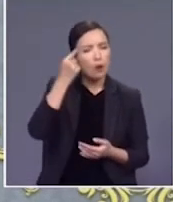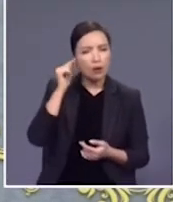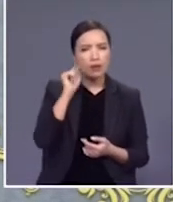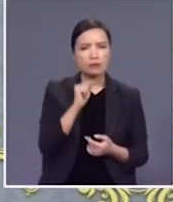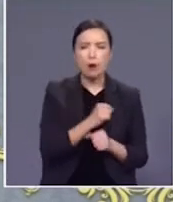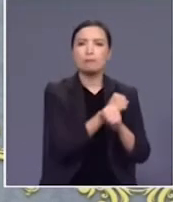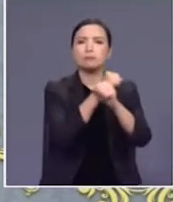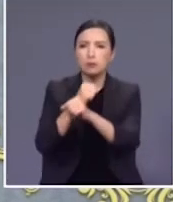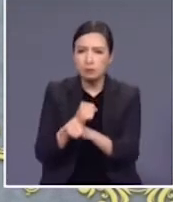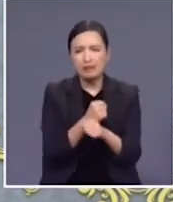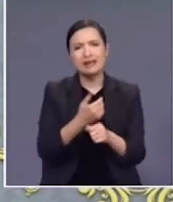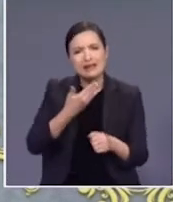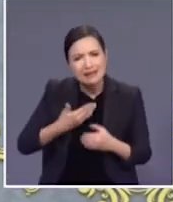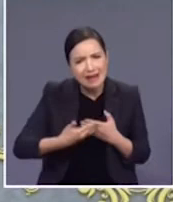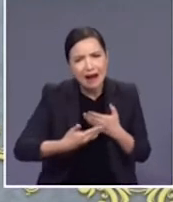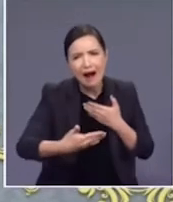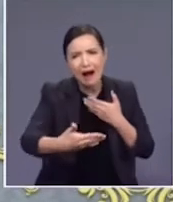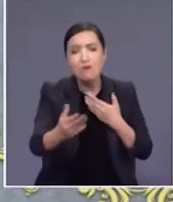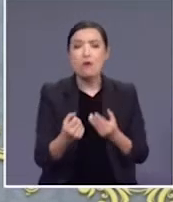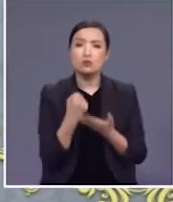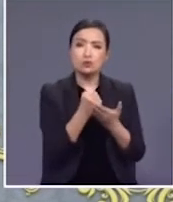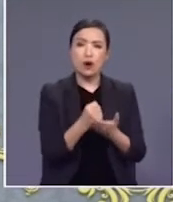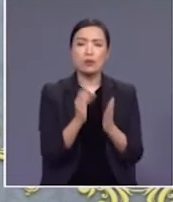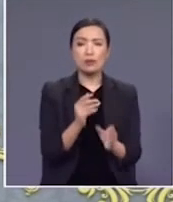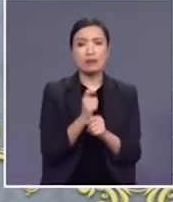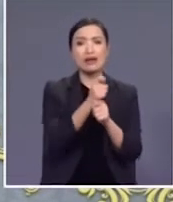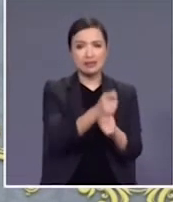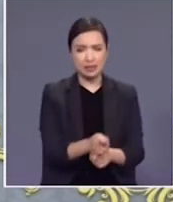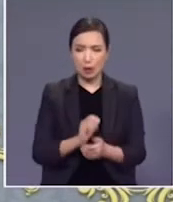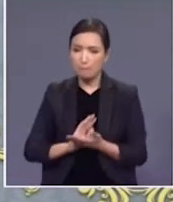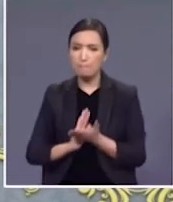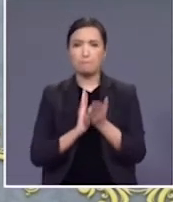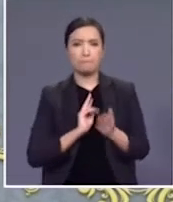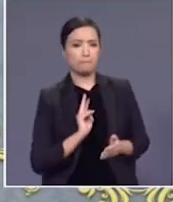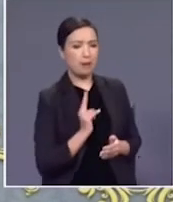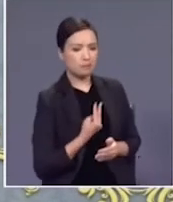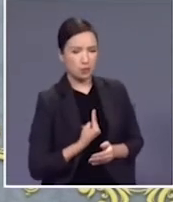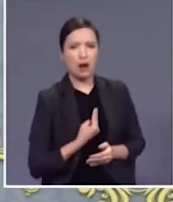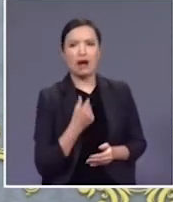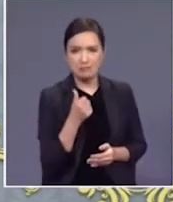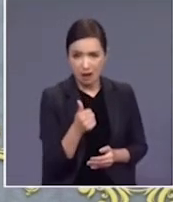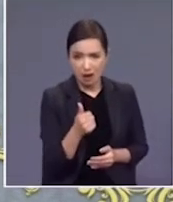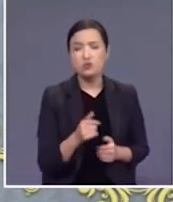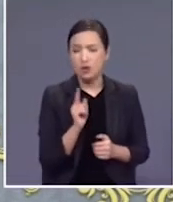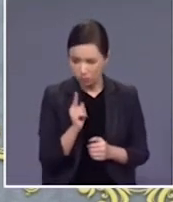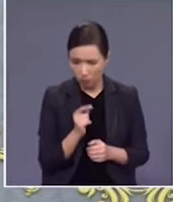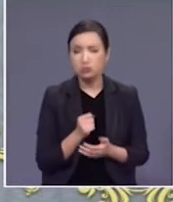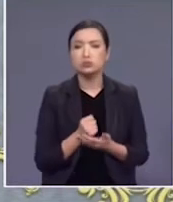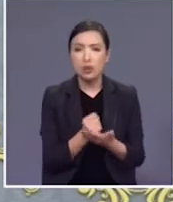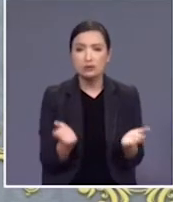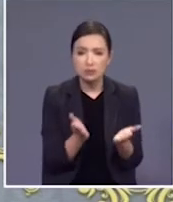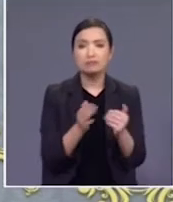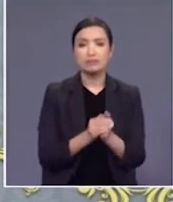ภูมิคุ้มกันระยะยาวเพื่อให้เกษตรกรสามารถปรับตัวต่อการเปลี่ยนแปลงที่กำลังถาโถมเข้ามารอบด้านได้ด้วยทางที่ดี